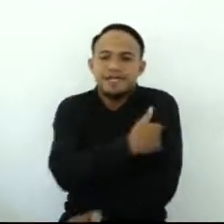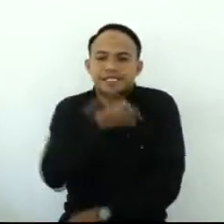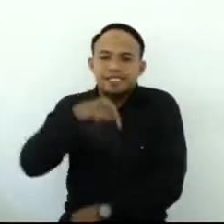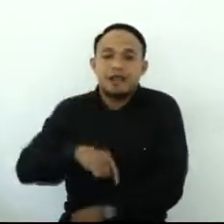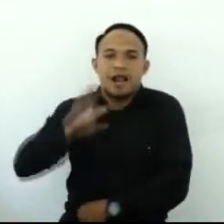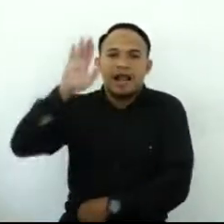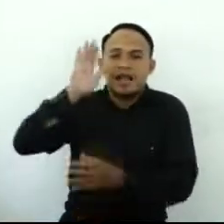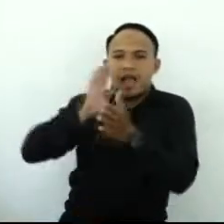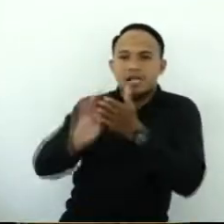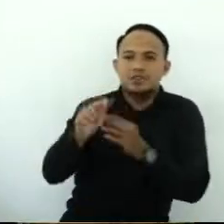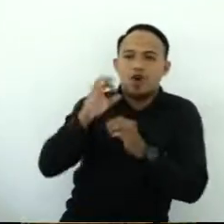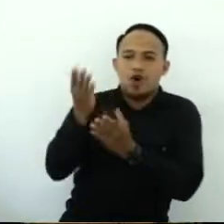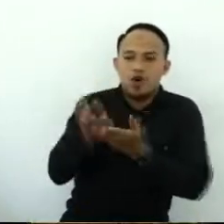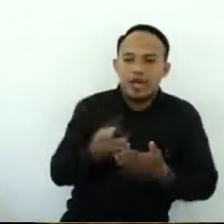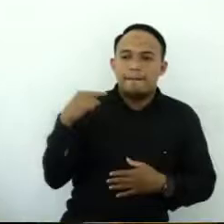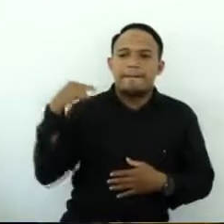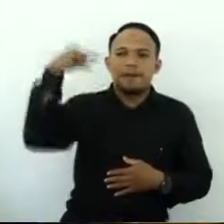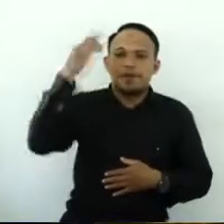persen